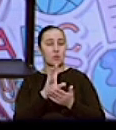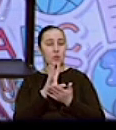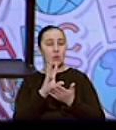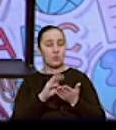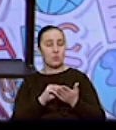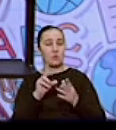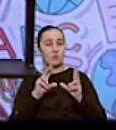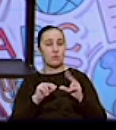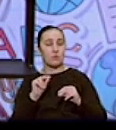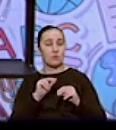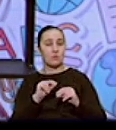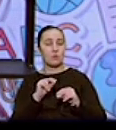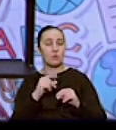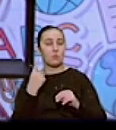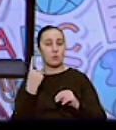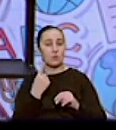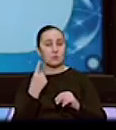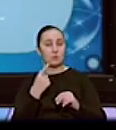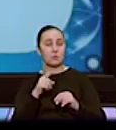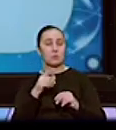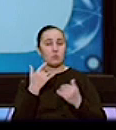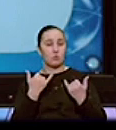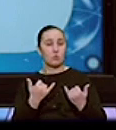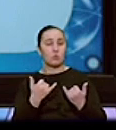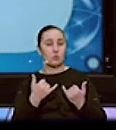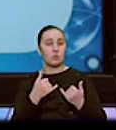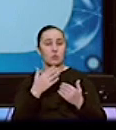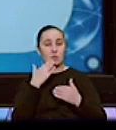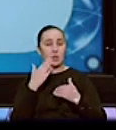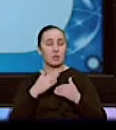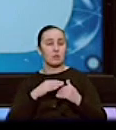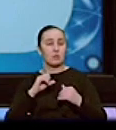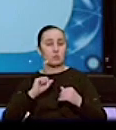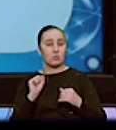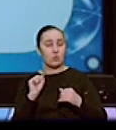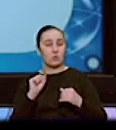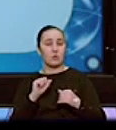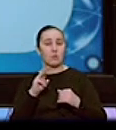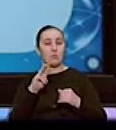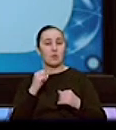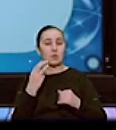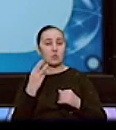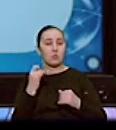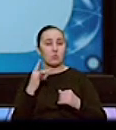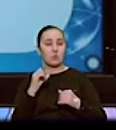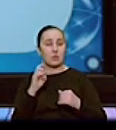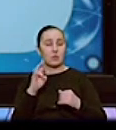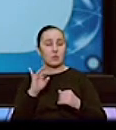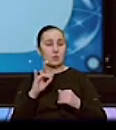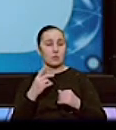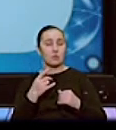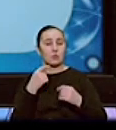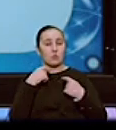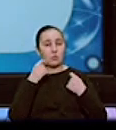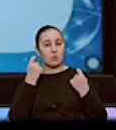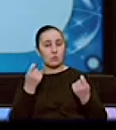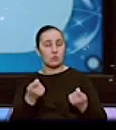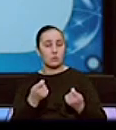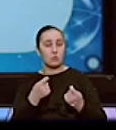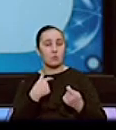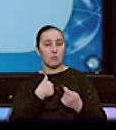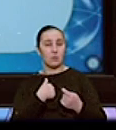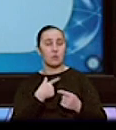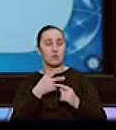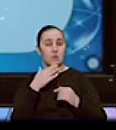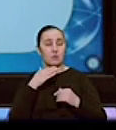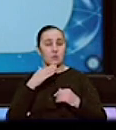namuna sifatida. Birinchisi, bugun yaqin dugonam mashhuraning tug'ilgan kuni.